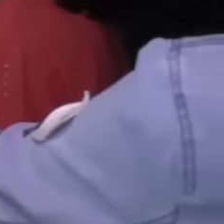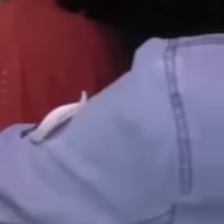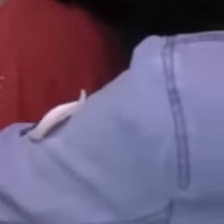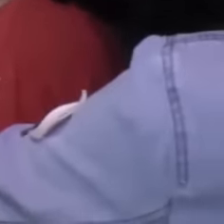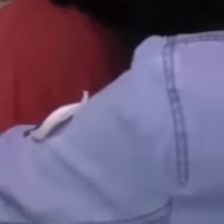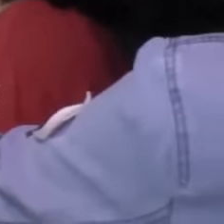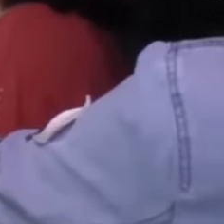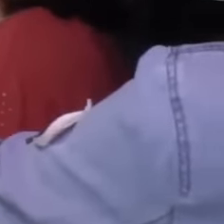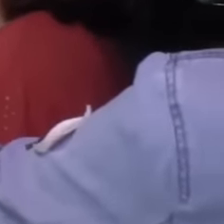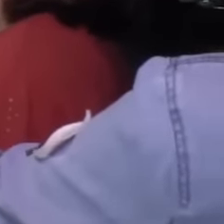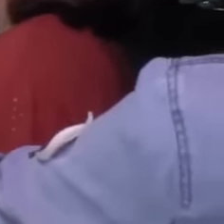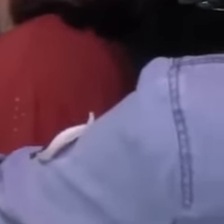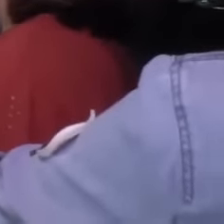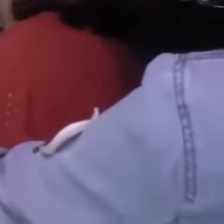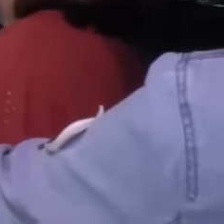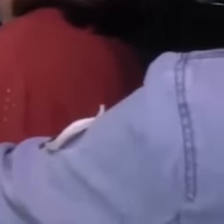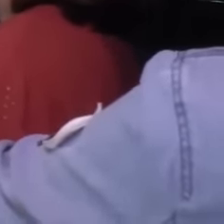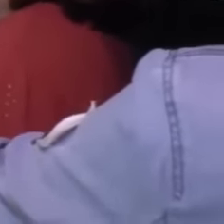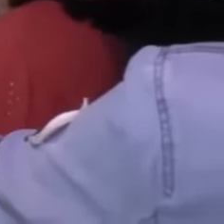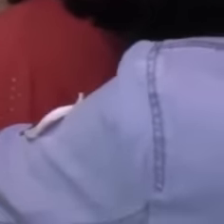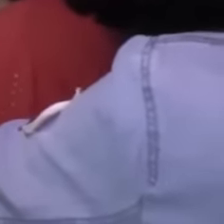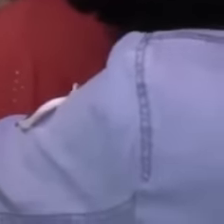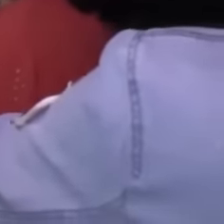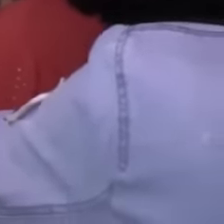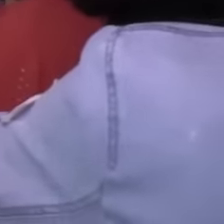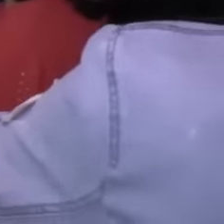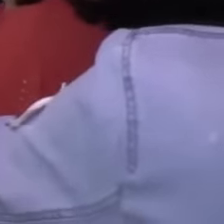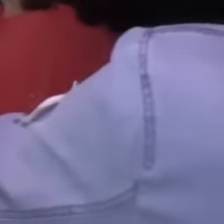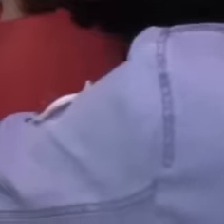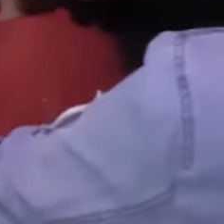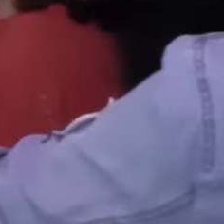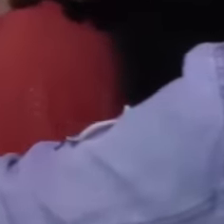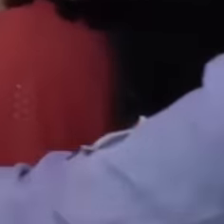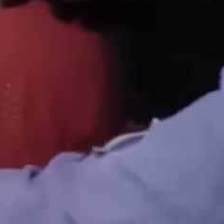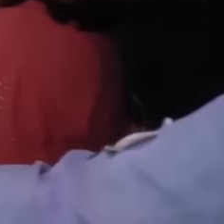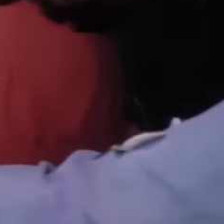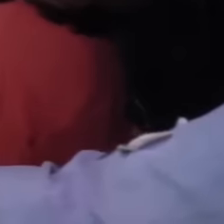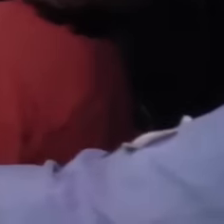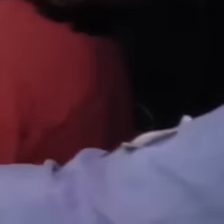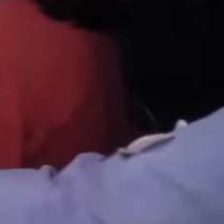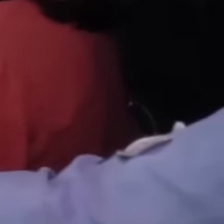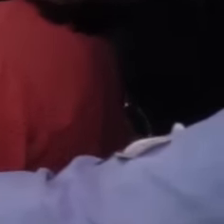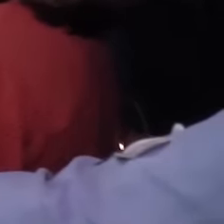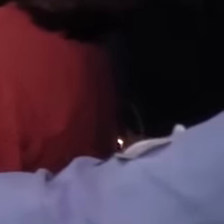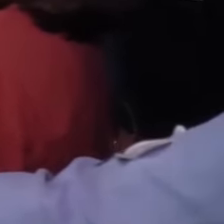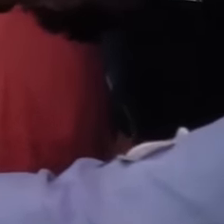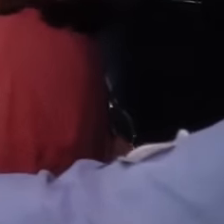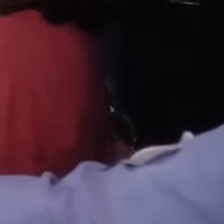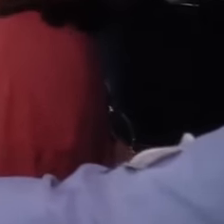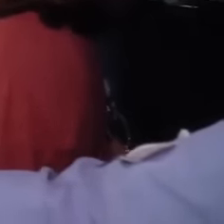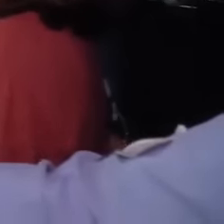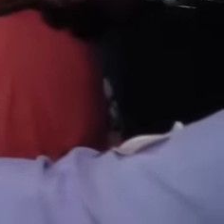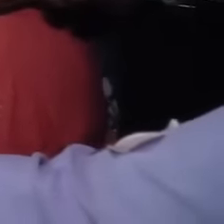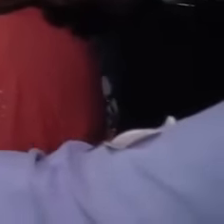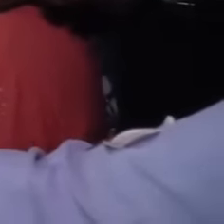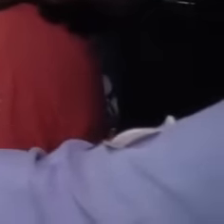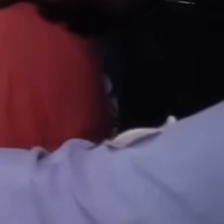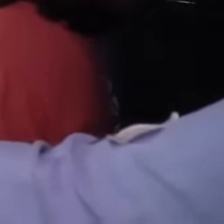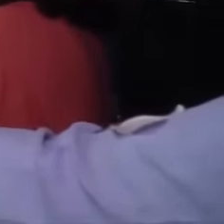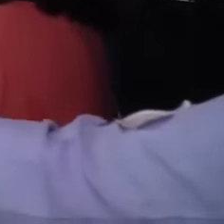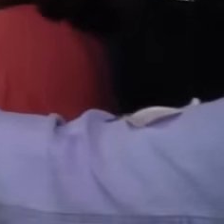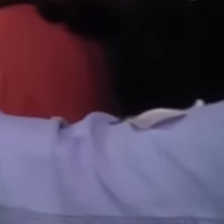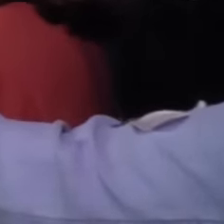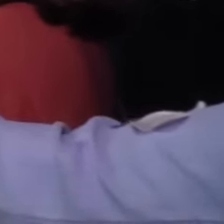Okay, hindi naman po yan ang dati nilang boss eh. Nung naupo na si Mayora, sila na yung mga nag-head ng DRR eh.